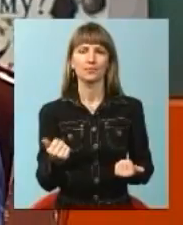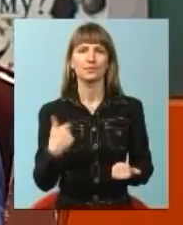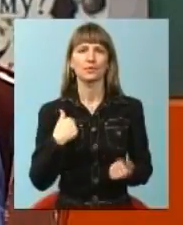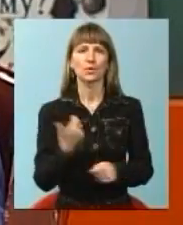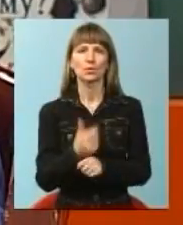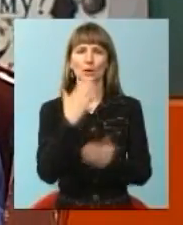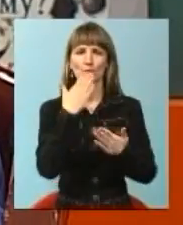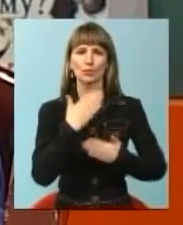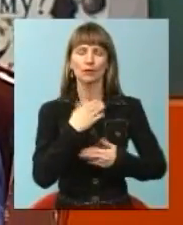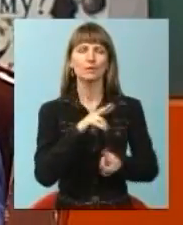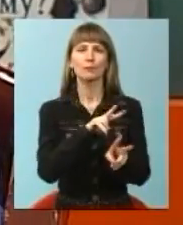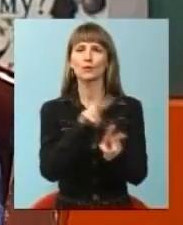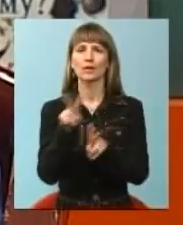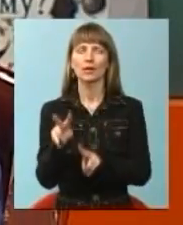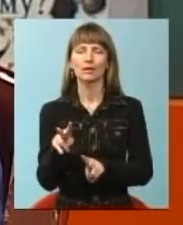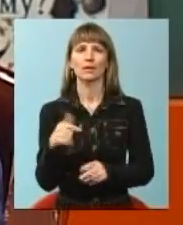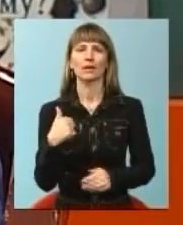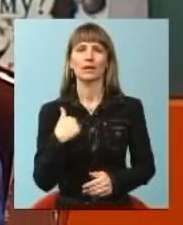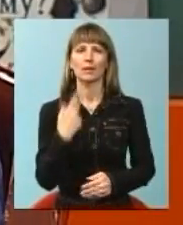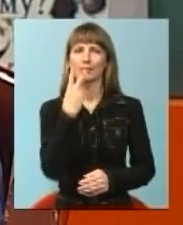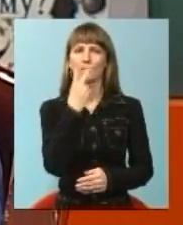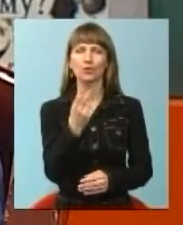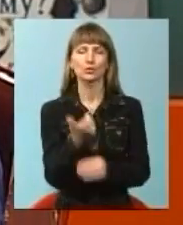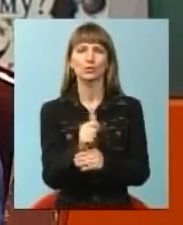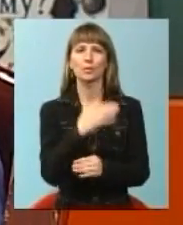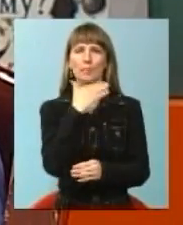дуже люблю спостерігати. Я бачу дуже багато